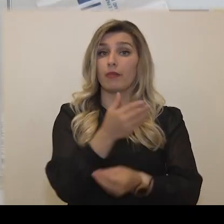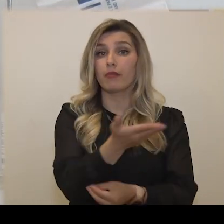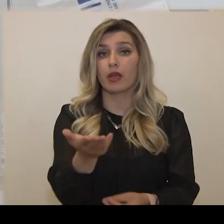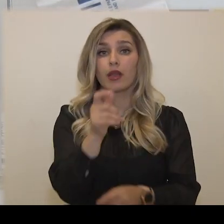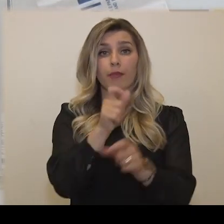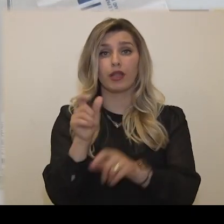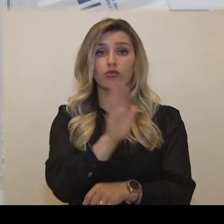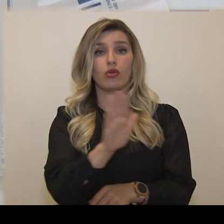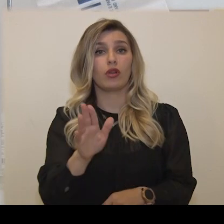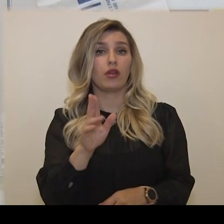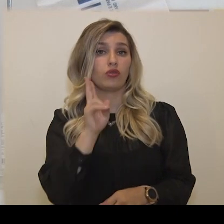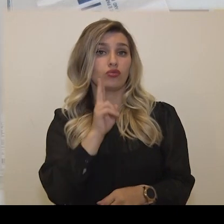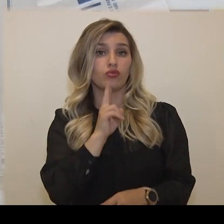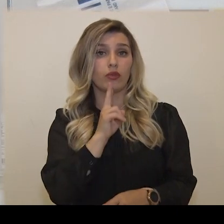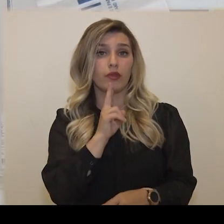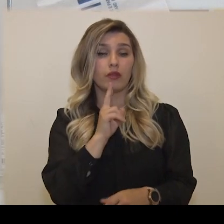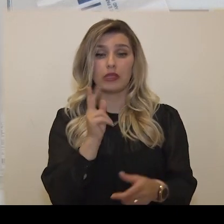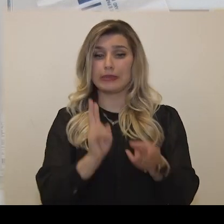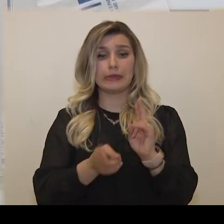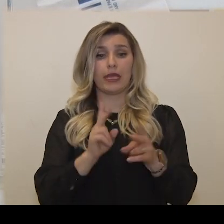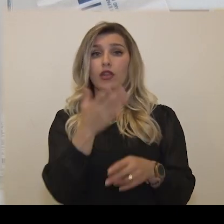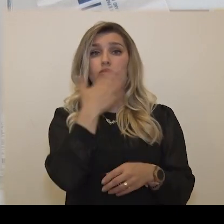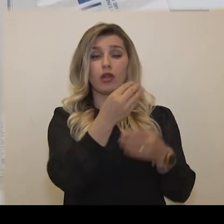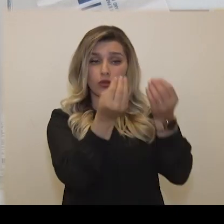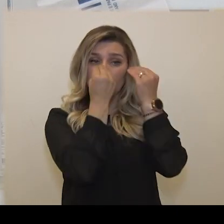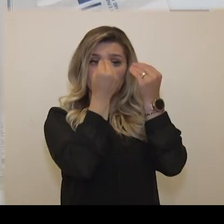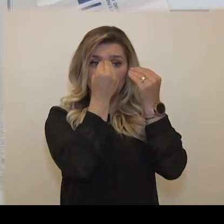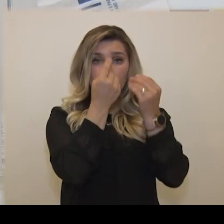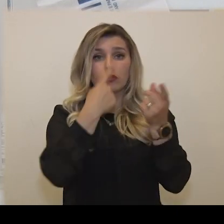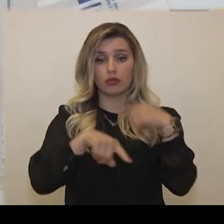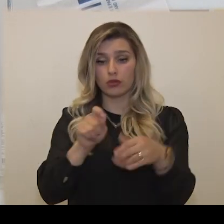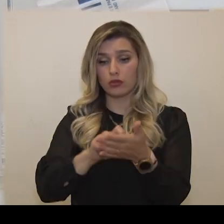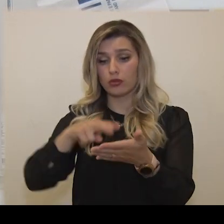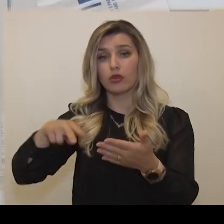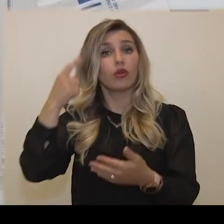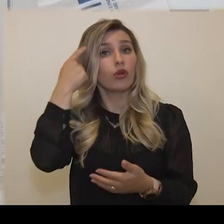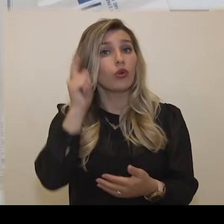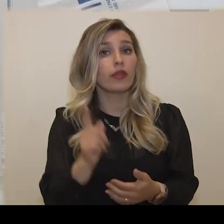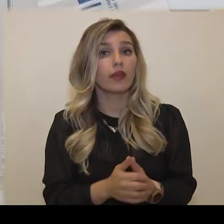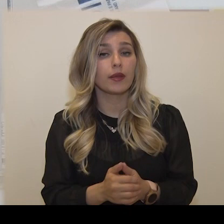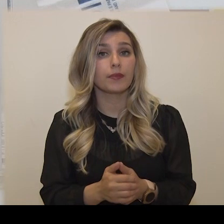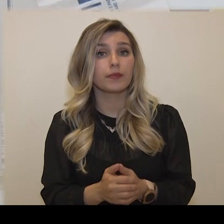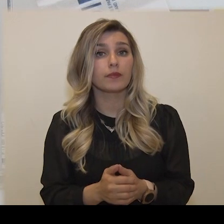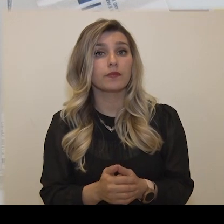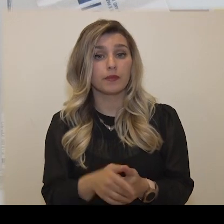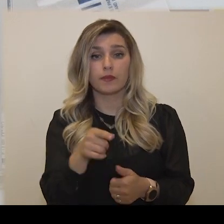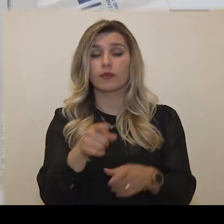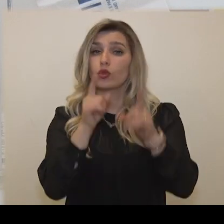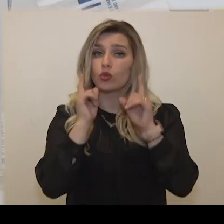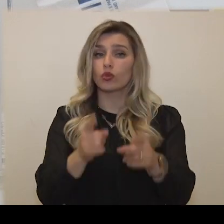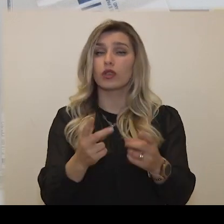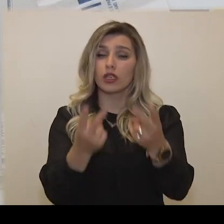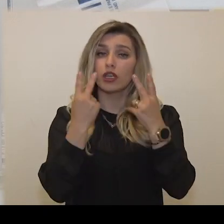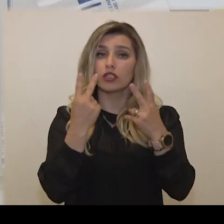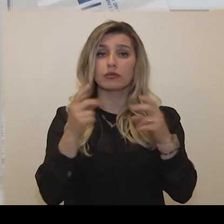vetë personave të shurdhër. Se si është e mundur që ta kryjë shkollën e mos di shkrim lexim. Domthonë kjo çështje duhet mirret